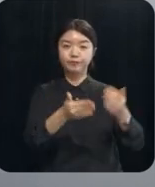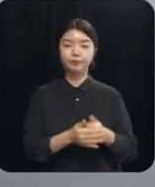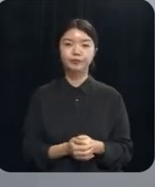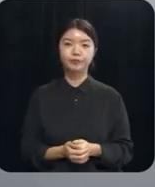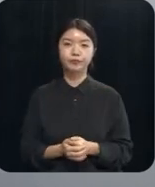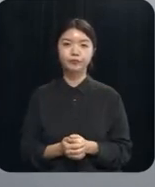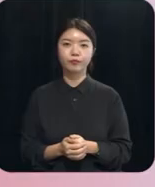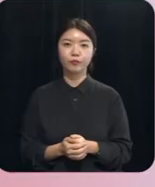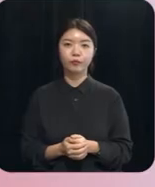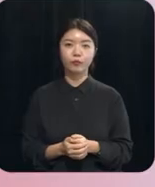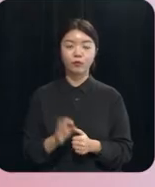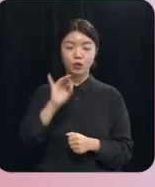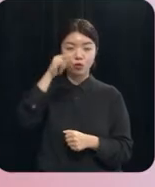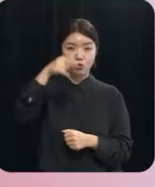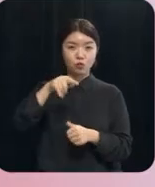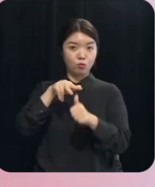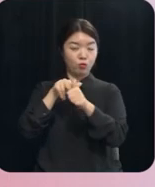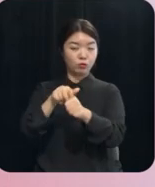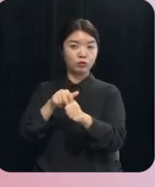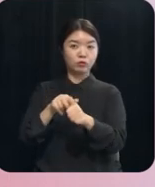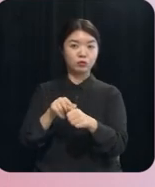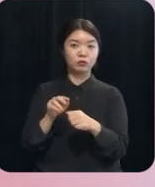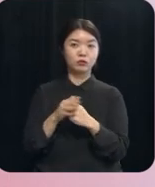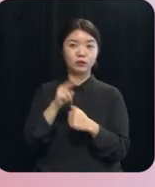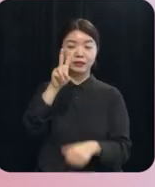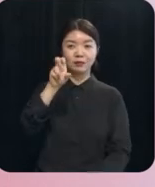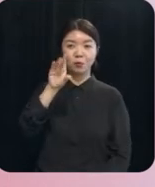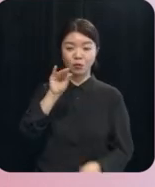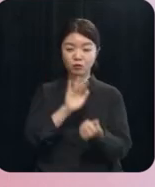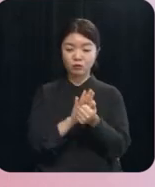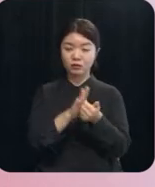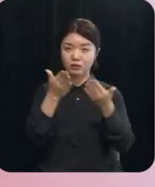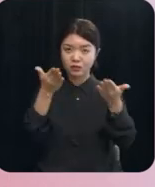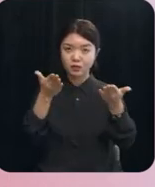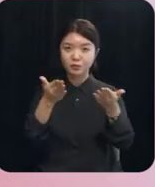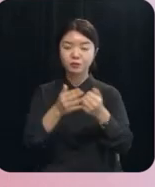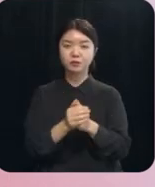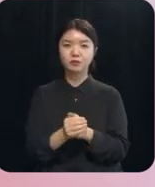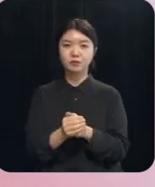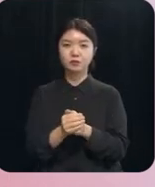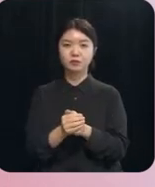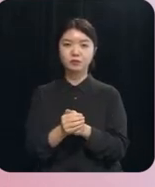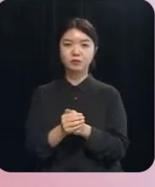우리 위성군 후보께서는 25만 원 지급이라고 이렇게